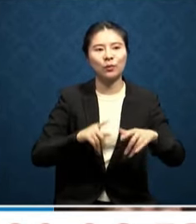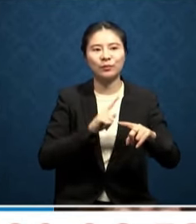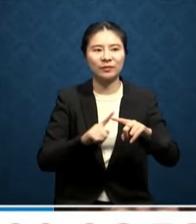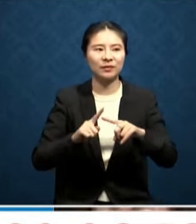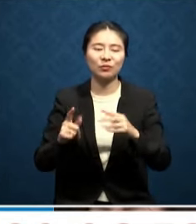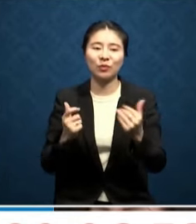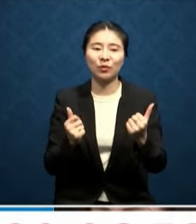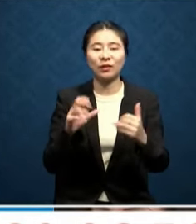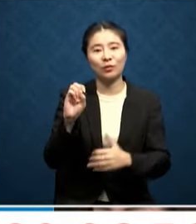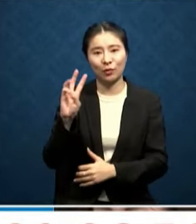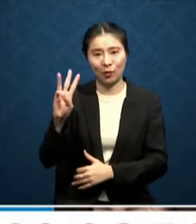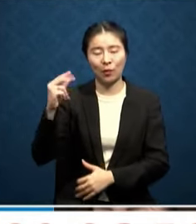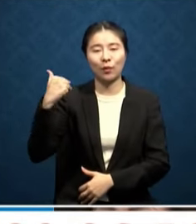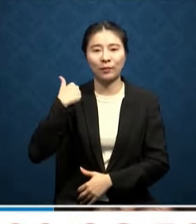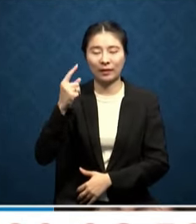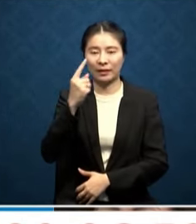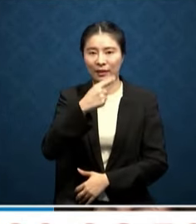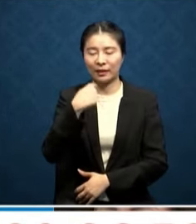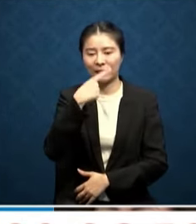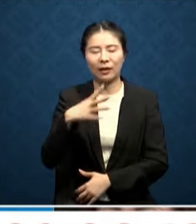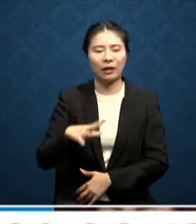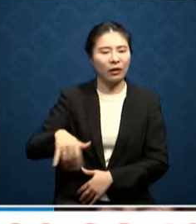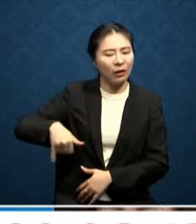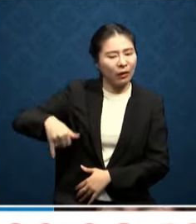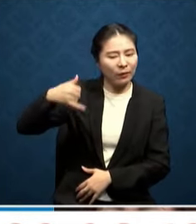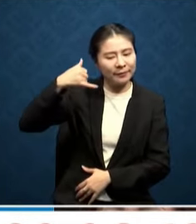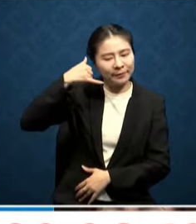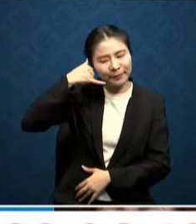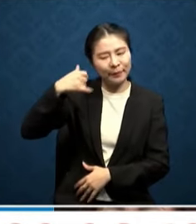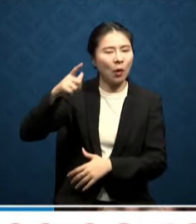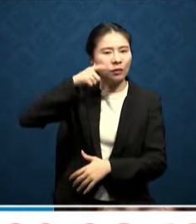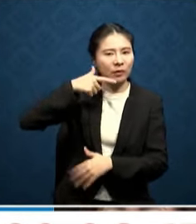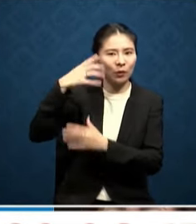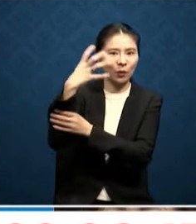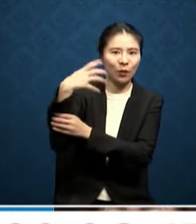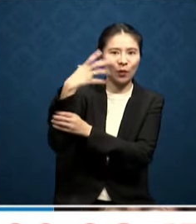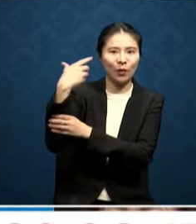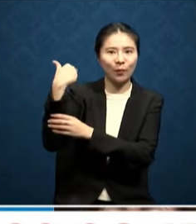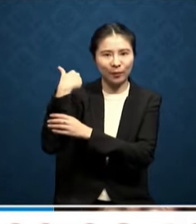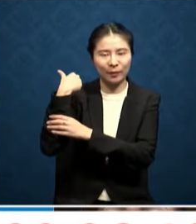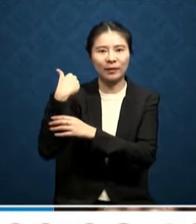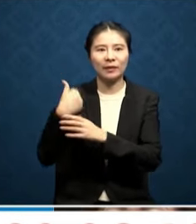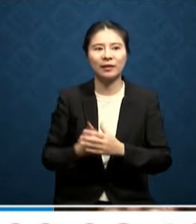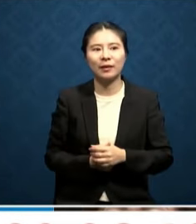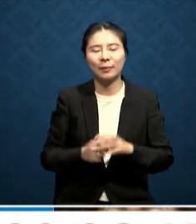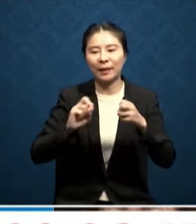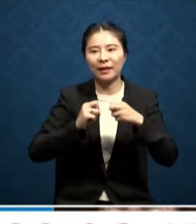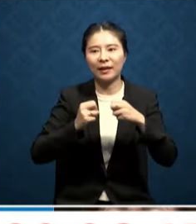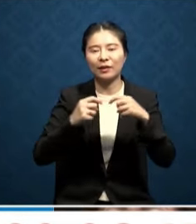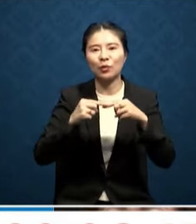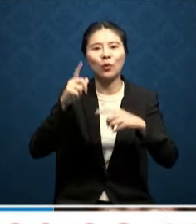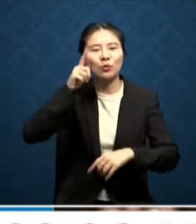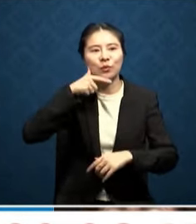สภาตอนนี้หลายคนก็อาจจะกำลังรับสายของคอเซ็นเตออยู่ปัญหาก็คือว่าค